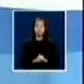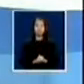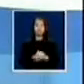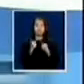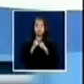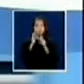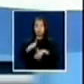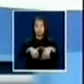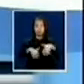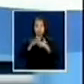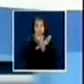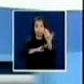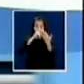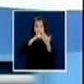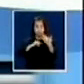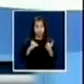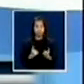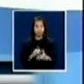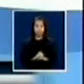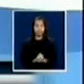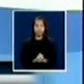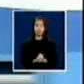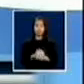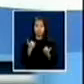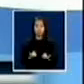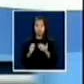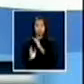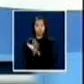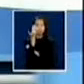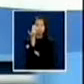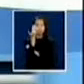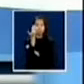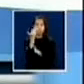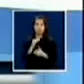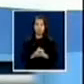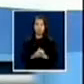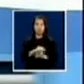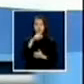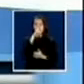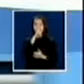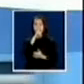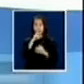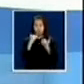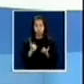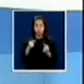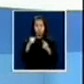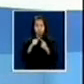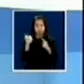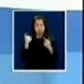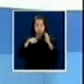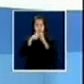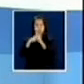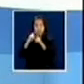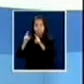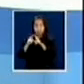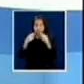พี่น้องประชาชนที่เคารพรักทุกท่านครับเช้าวันนี้นะครับเป็นวันอาทิตย์ซึ่งขณะนี้เหตุการณ์ต่างๆก็ได้สงบล